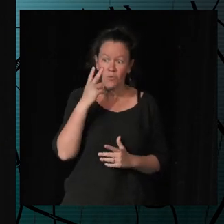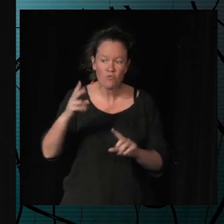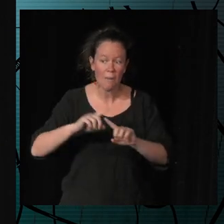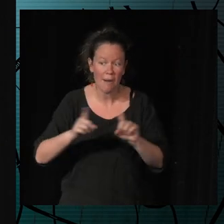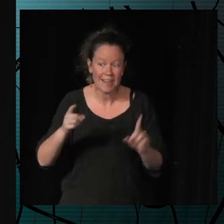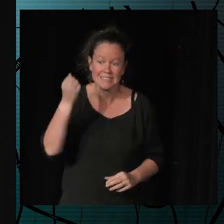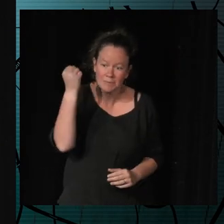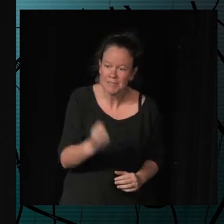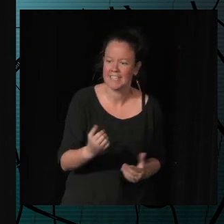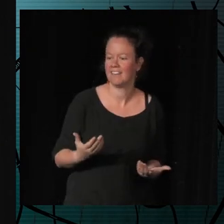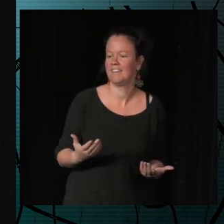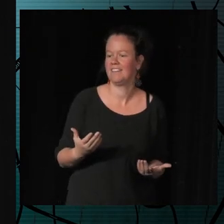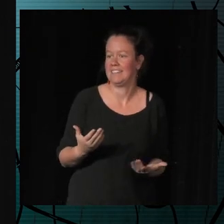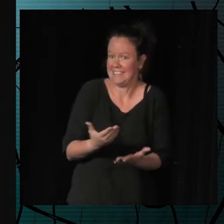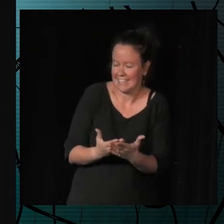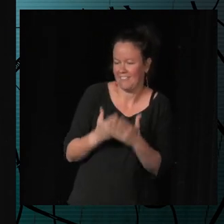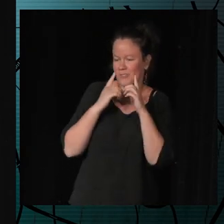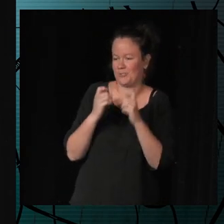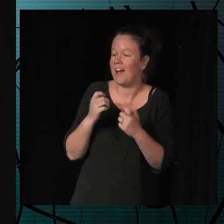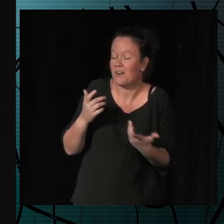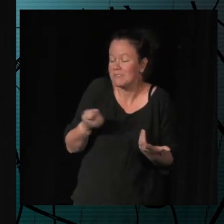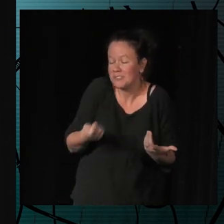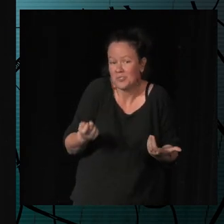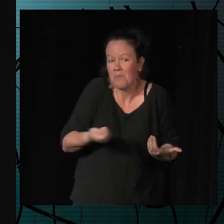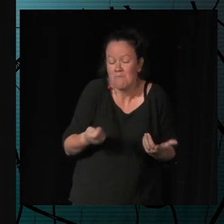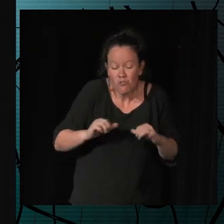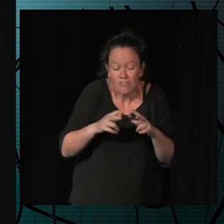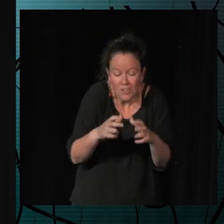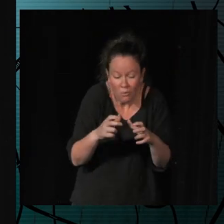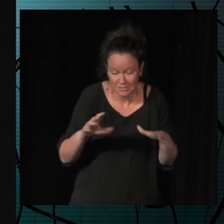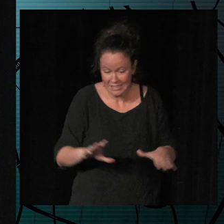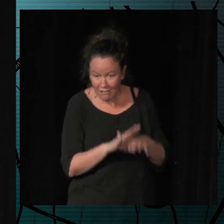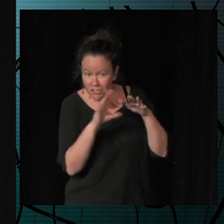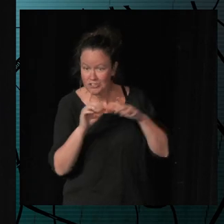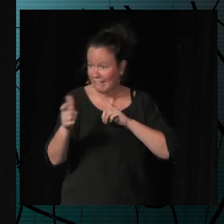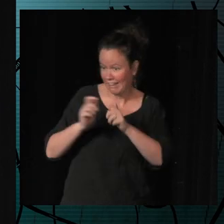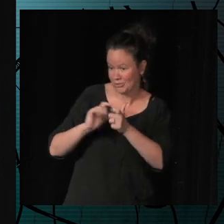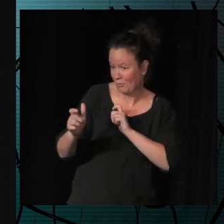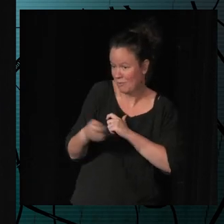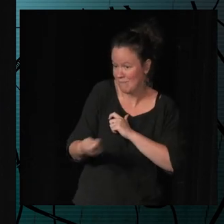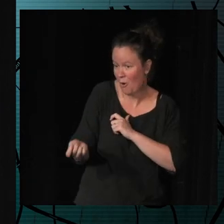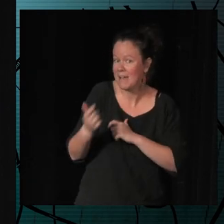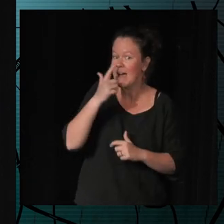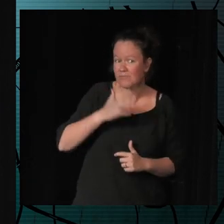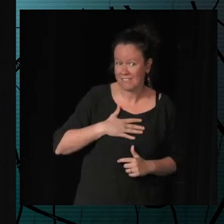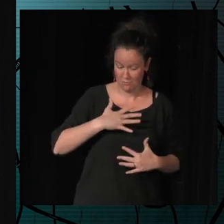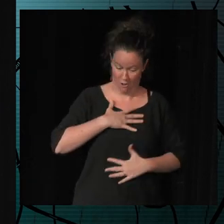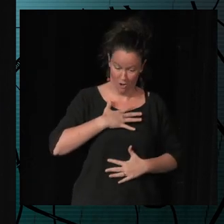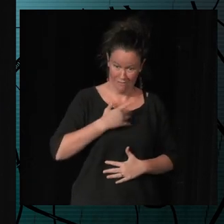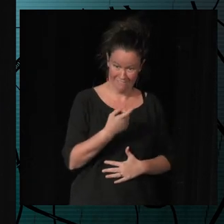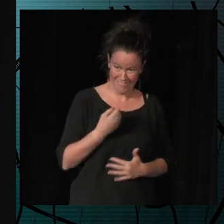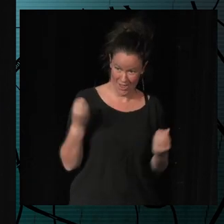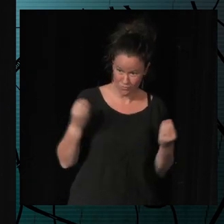et c'est c'est complètement antinomique parce que le jeu vidéo c'est de l'image c'est de l'interaction mais justement je pense que pour faire peur il faut priver le joueur de ce qu'il